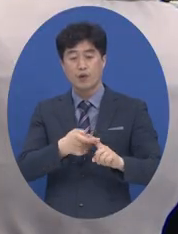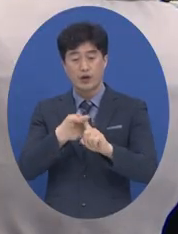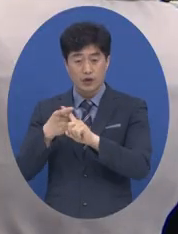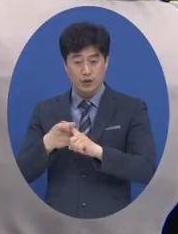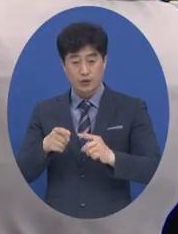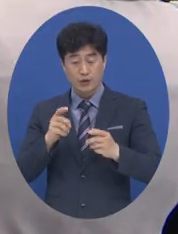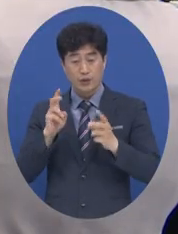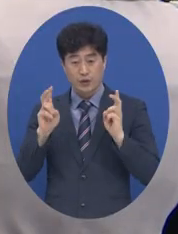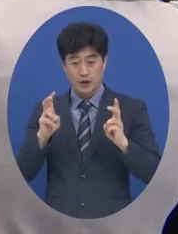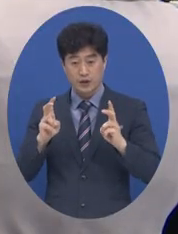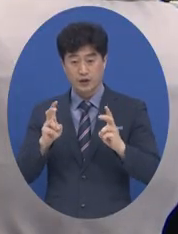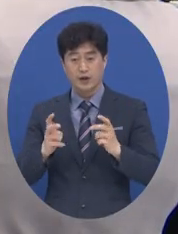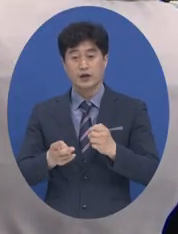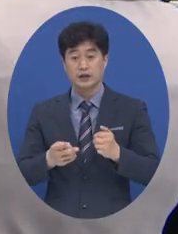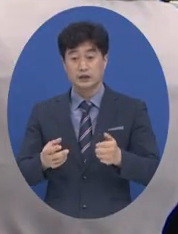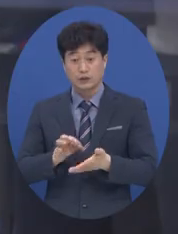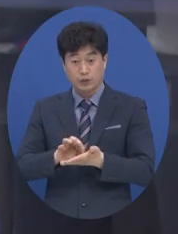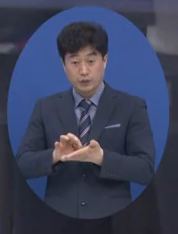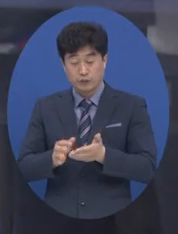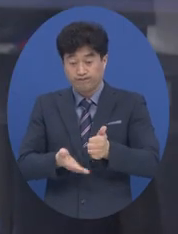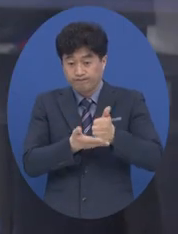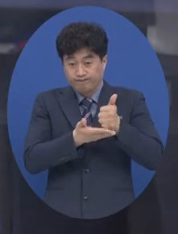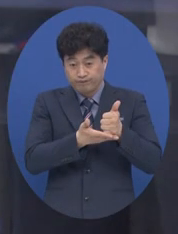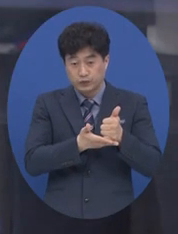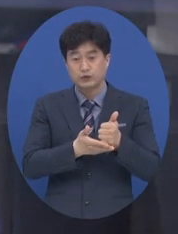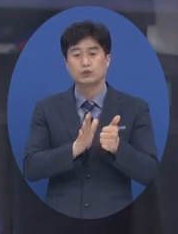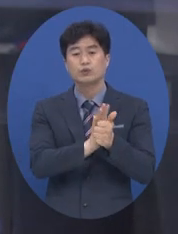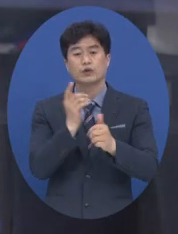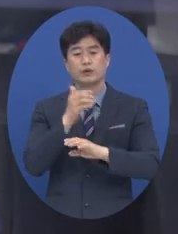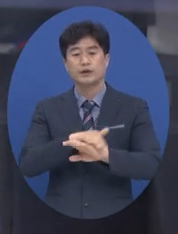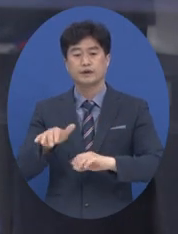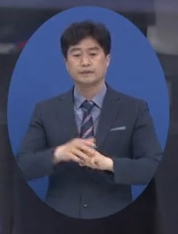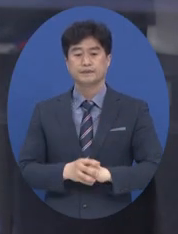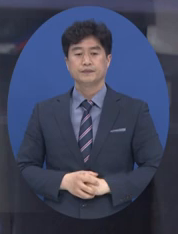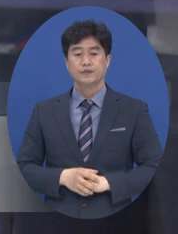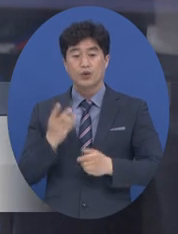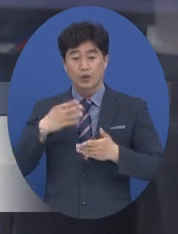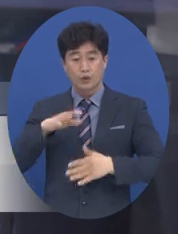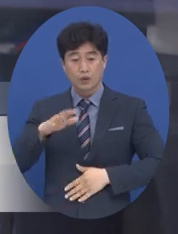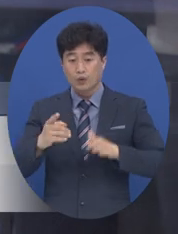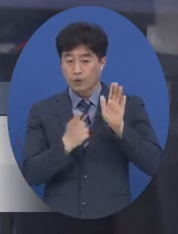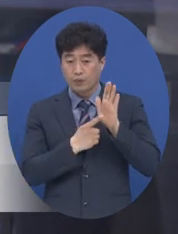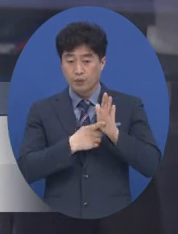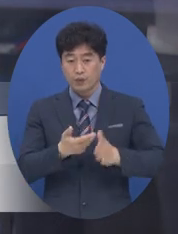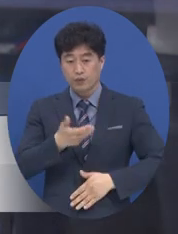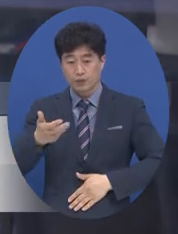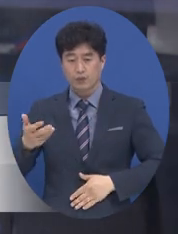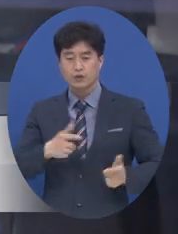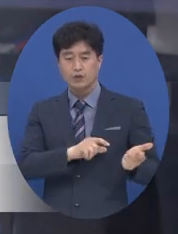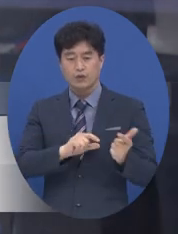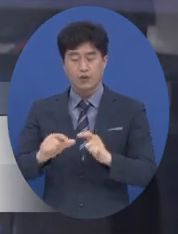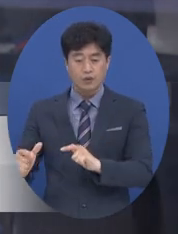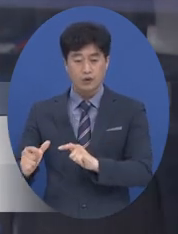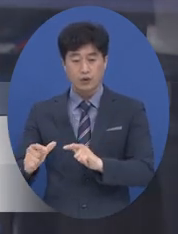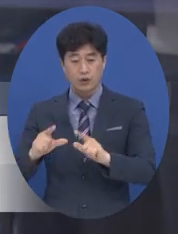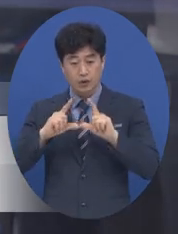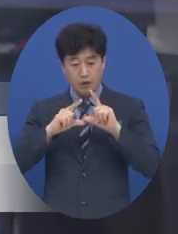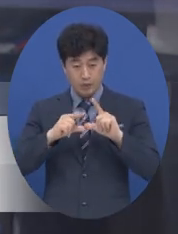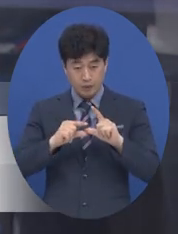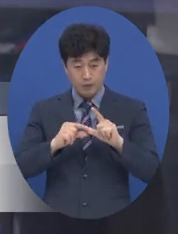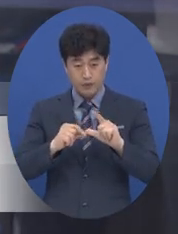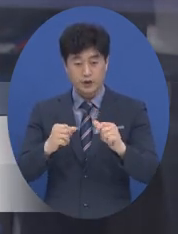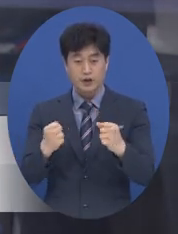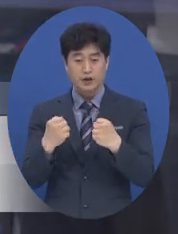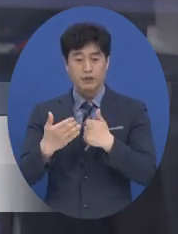참여를 독려하는 등 소비 촉진을 위한 지원 사업을 추진할 예정입니다. 우리 경기도에서 홍보, 또